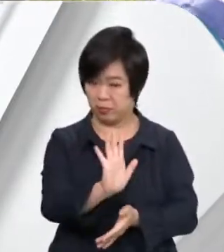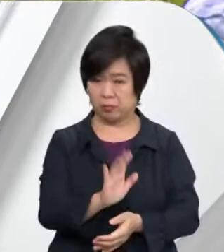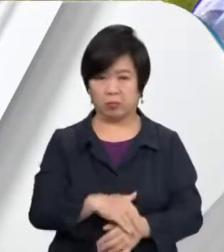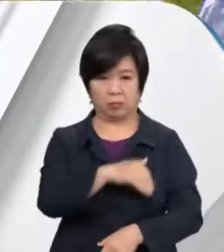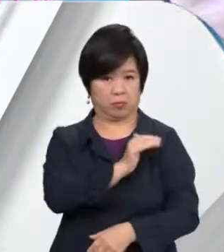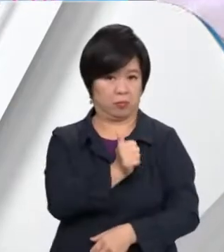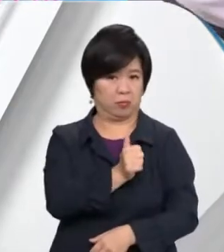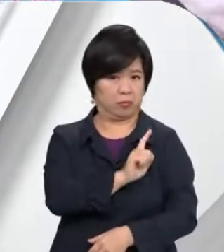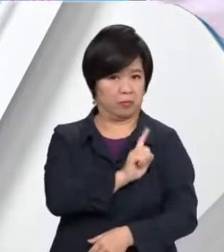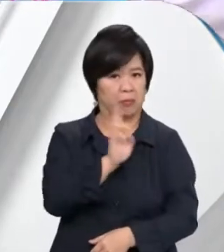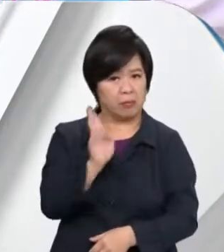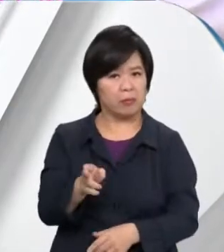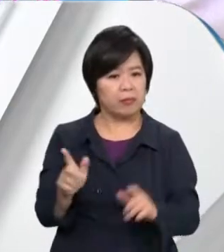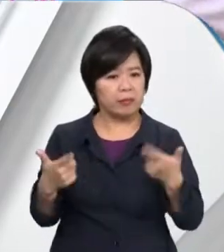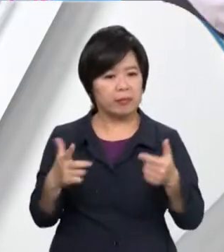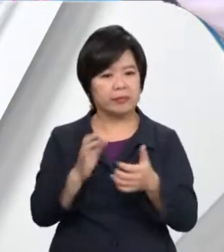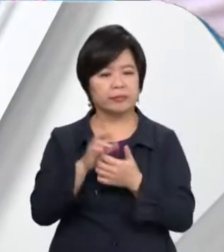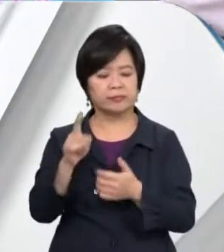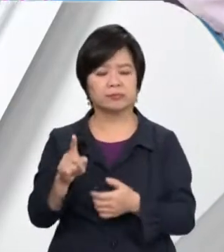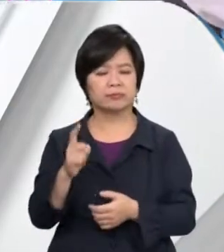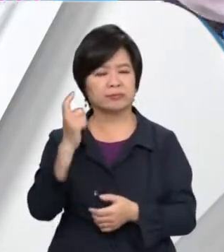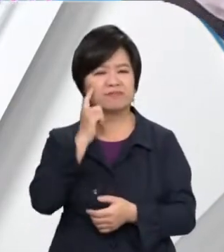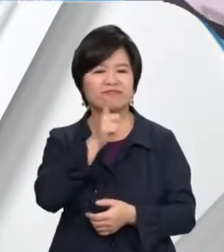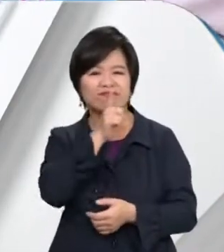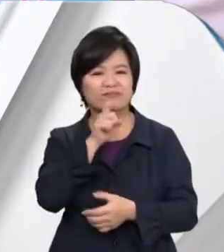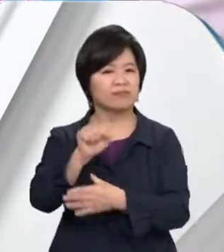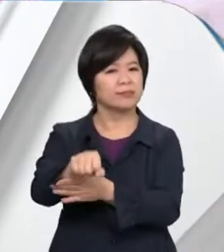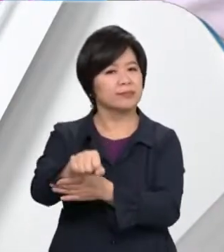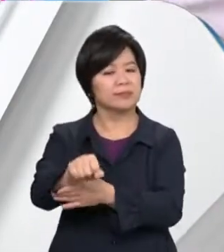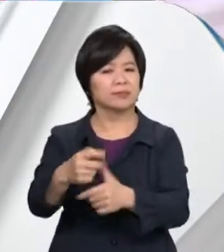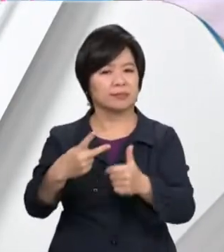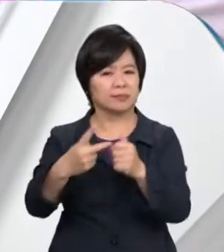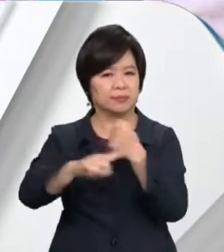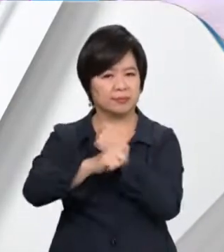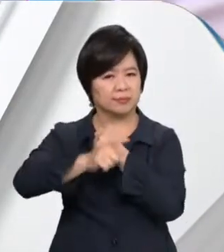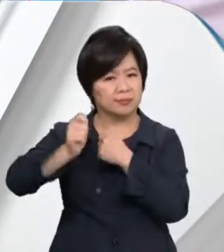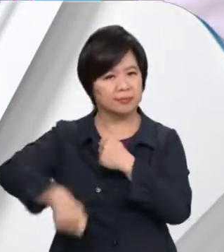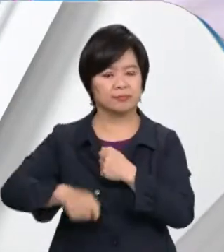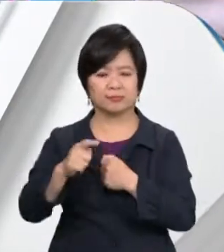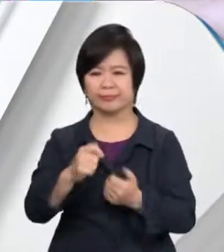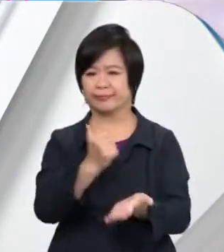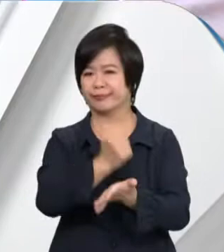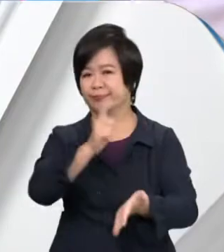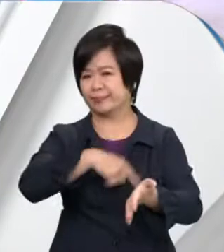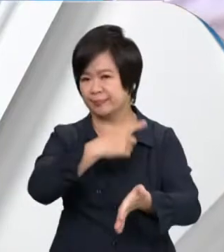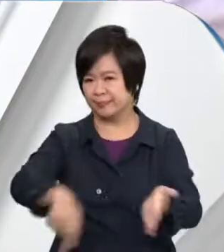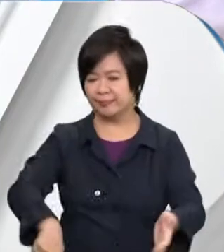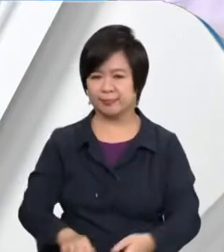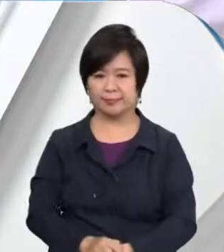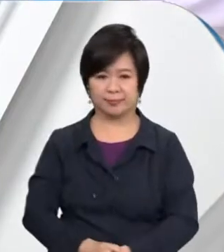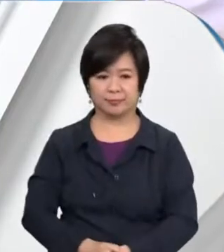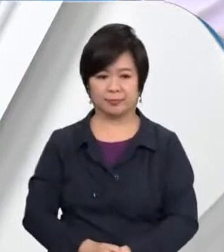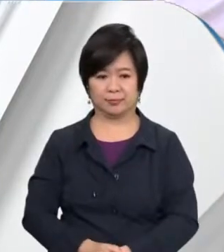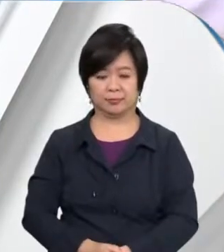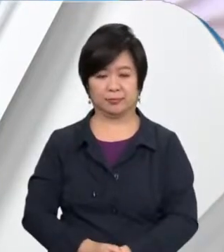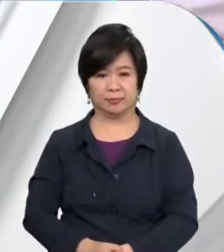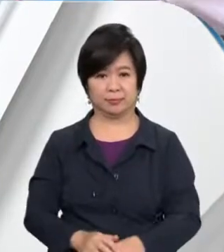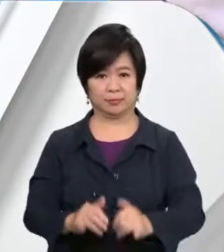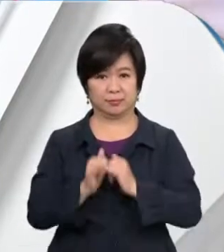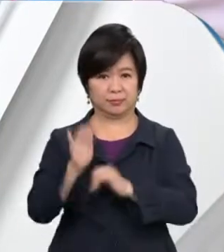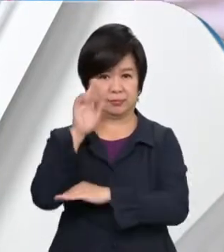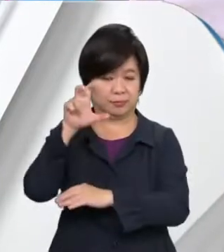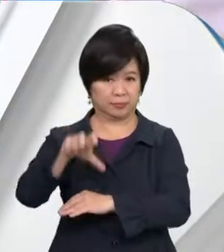嘅意思，佢咩点点咩站唔低，故所以审就改判其东西无效。 我民政处接下